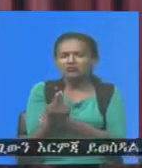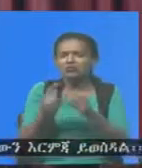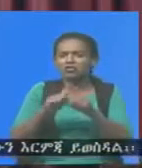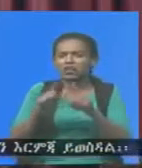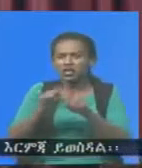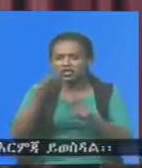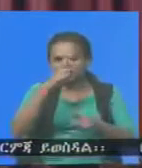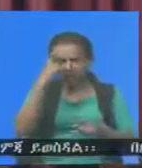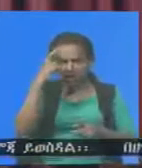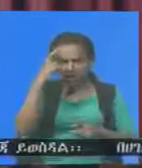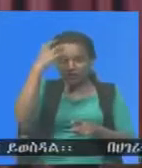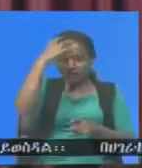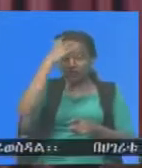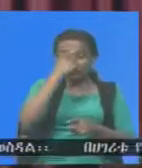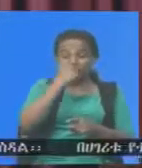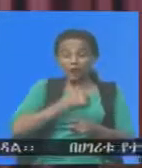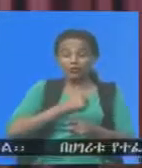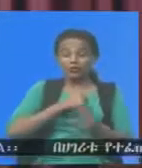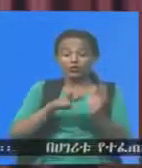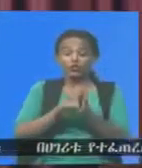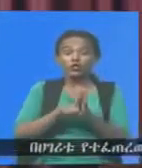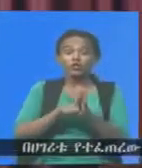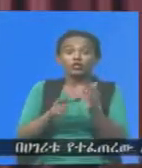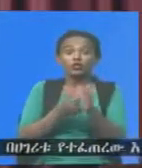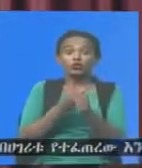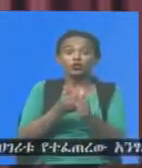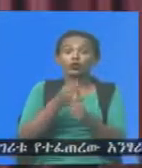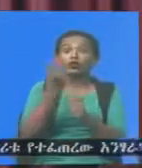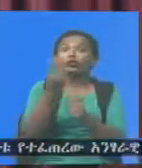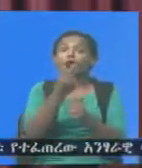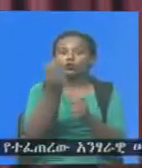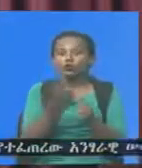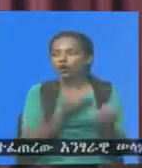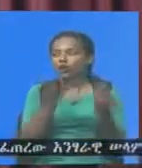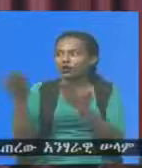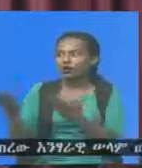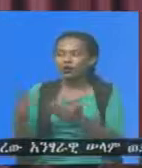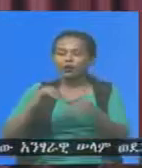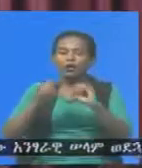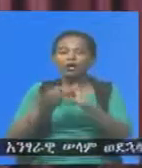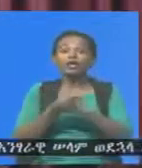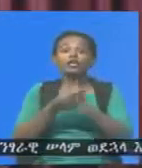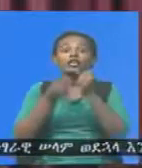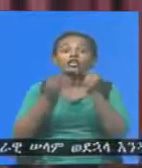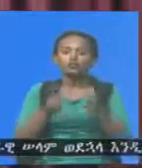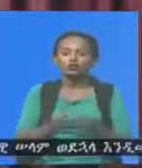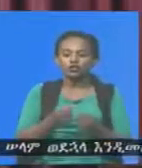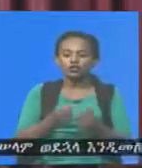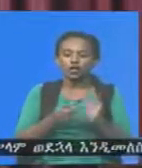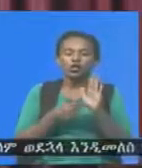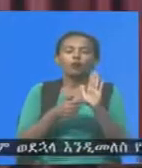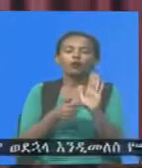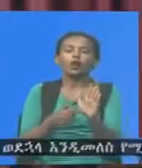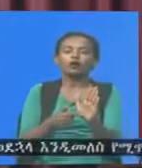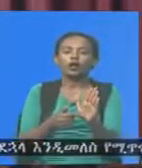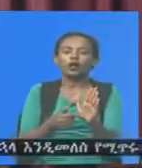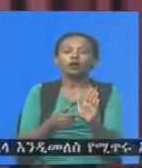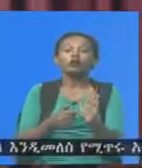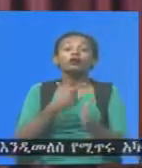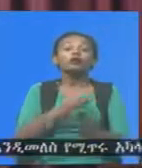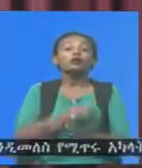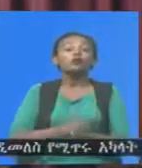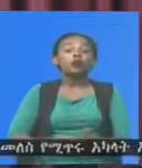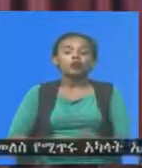በተለያየ ምክንያት መንግስት ሲያምን ህጉን ተከትሎ ለቦርድ ያቀረበ መቀየር እንደሚችል ያመላክታል። ልባችን